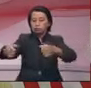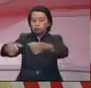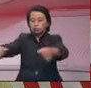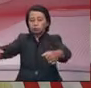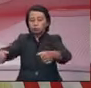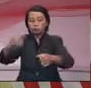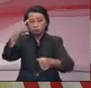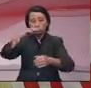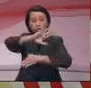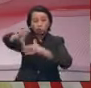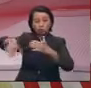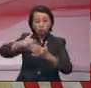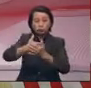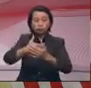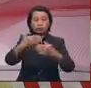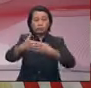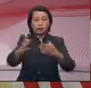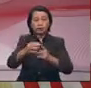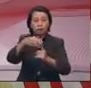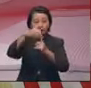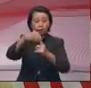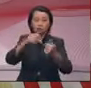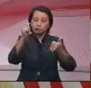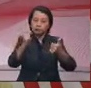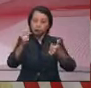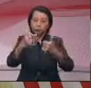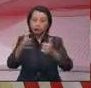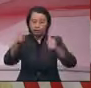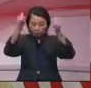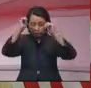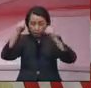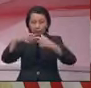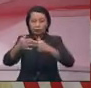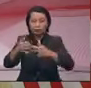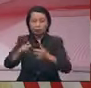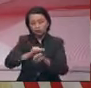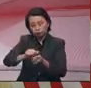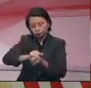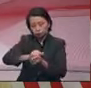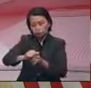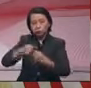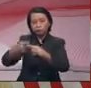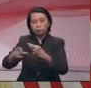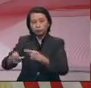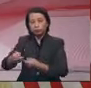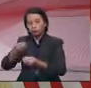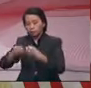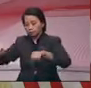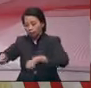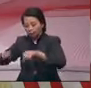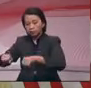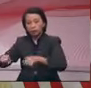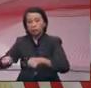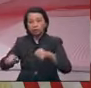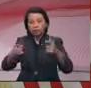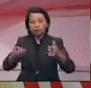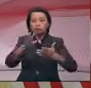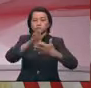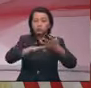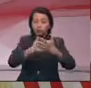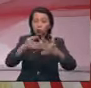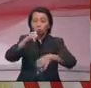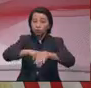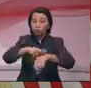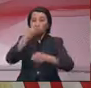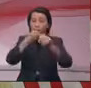yang bersesuaian seperti tandas, bilik mandi, bilik cuci, bilik gosok dan pantry. Jadual penggiliran waktu